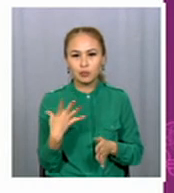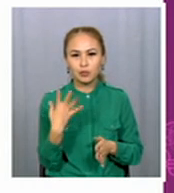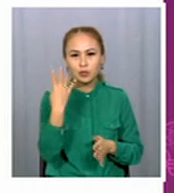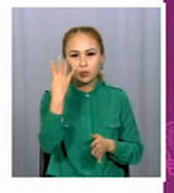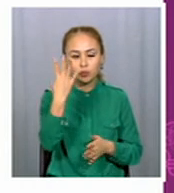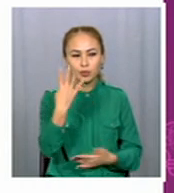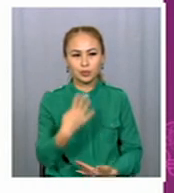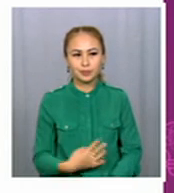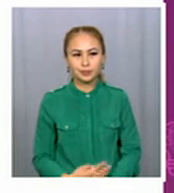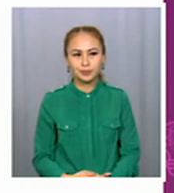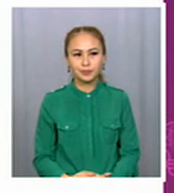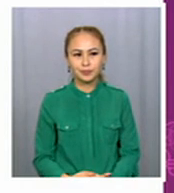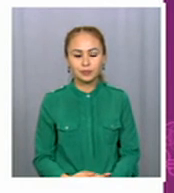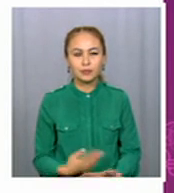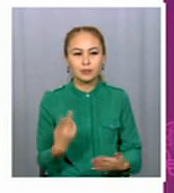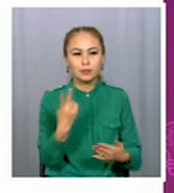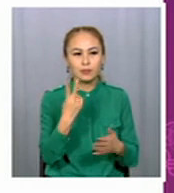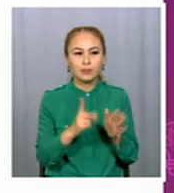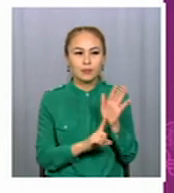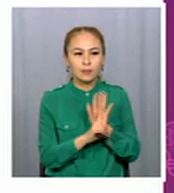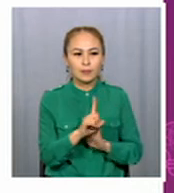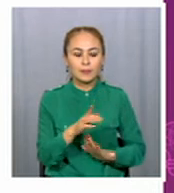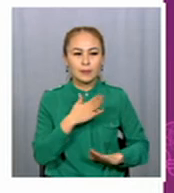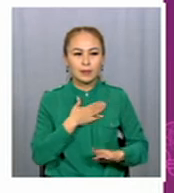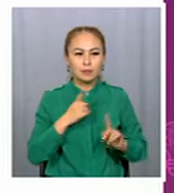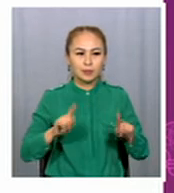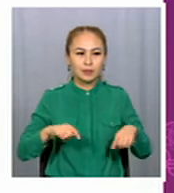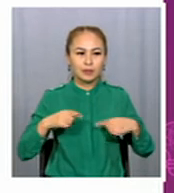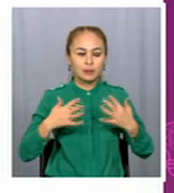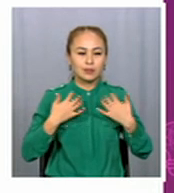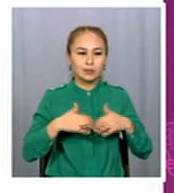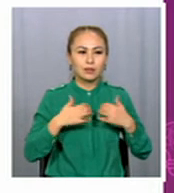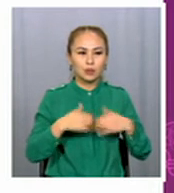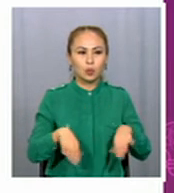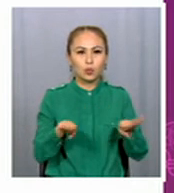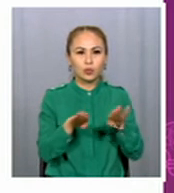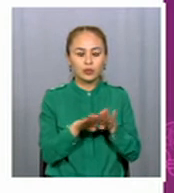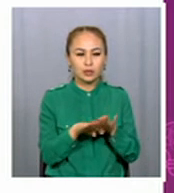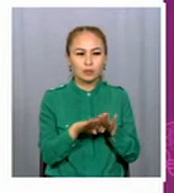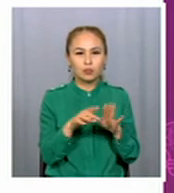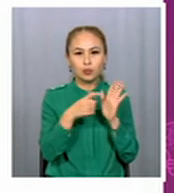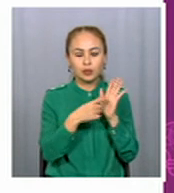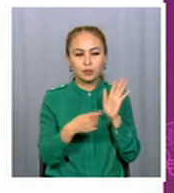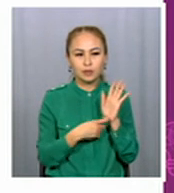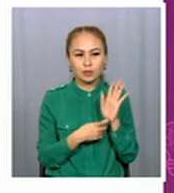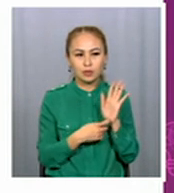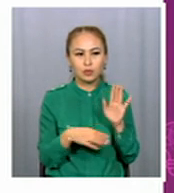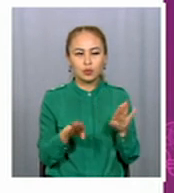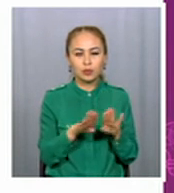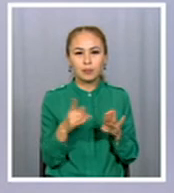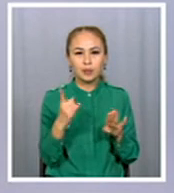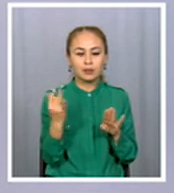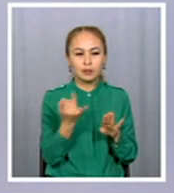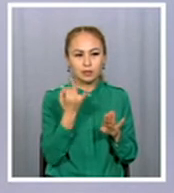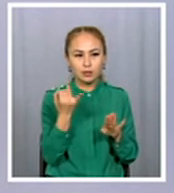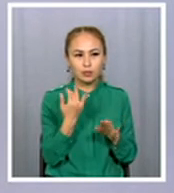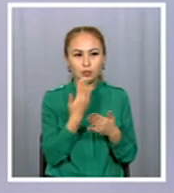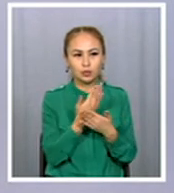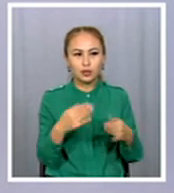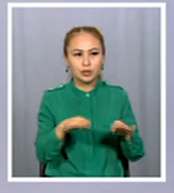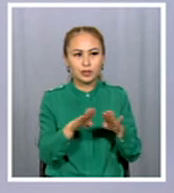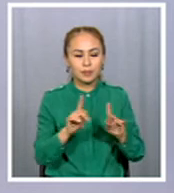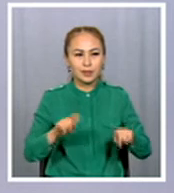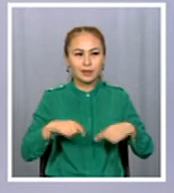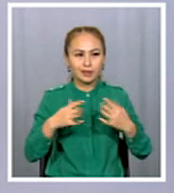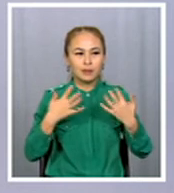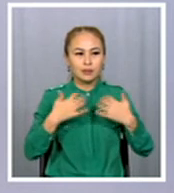4. Екінші қадам бізге берілген санды осы бөлшекке бөлеміз. Бір қызығы балалар, бұл жерде бізге берілген санның